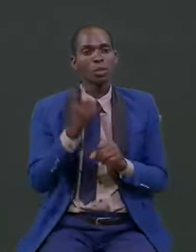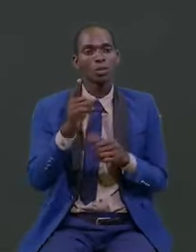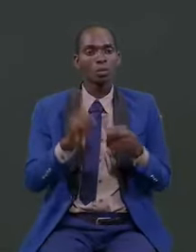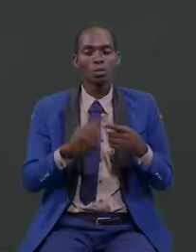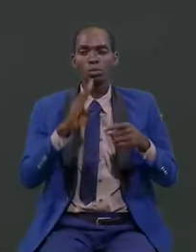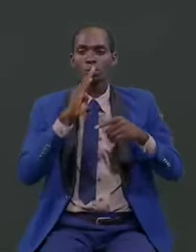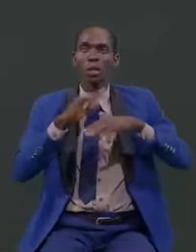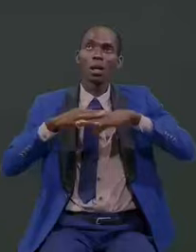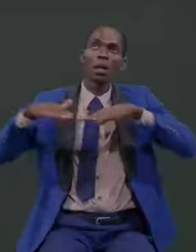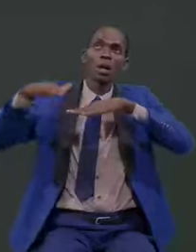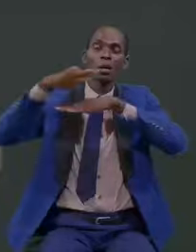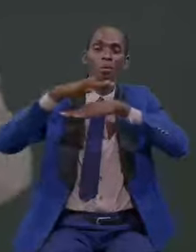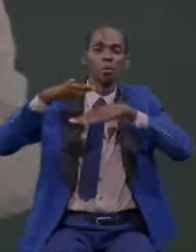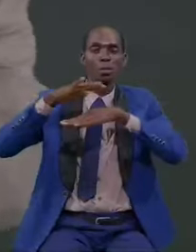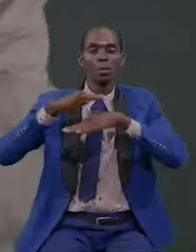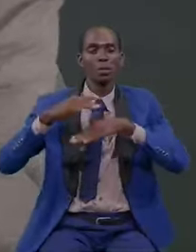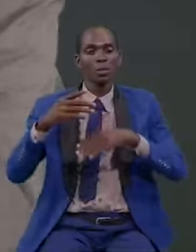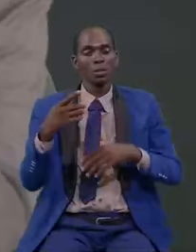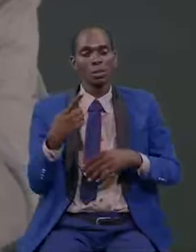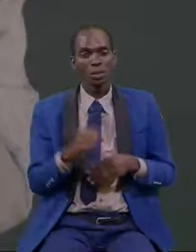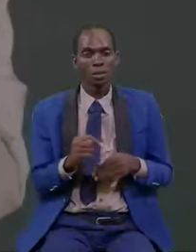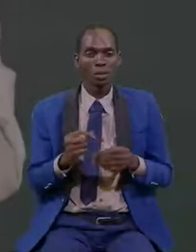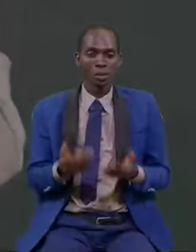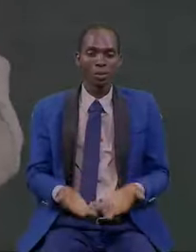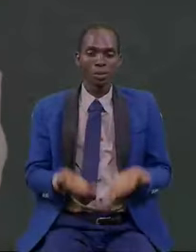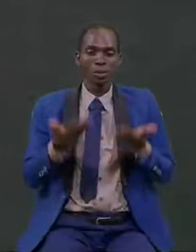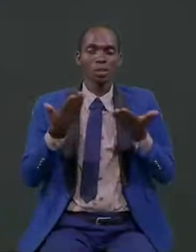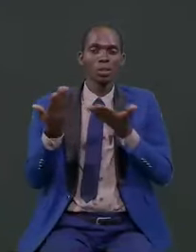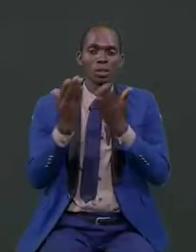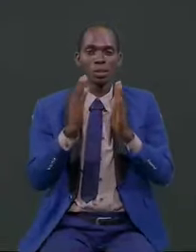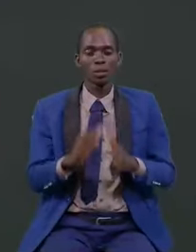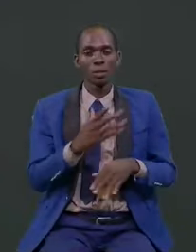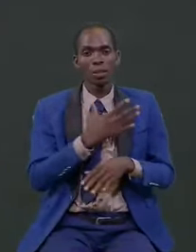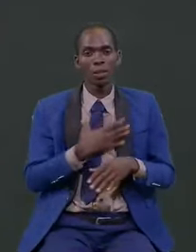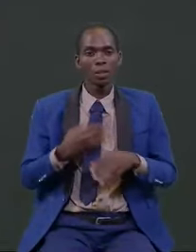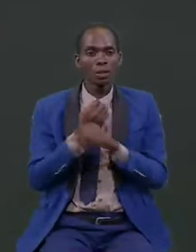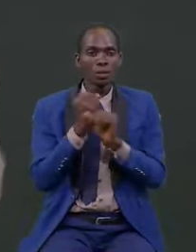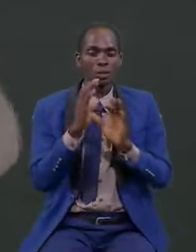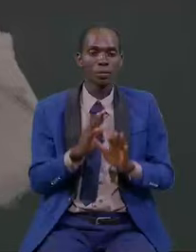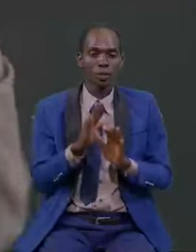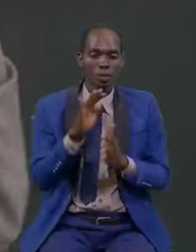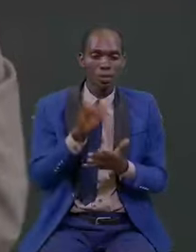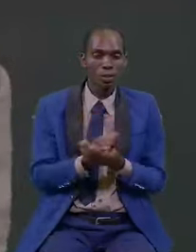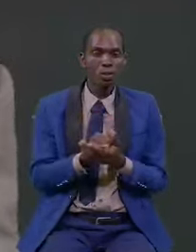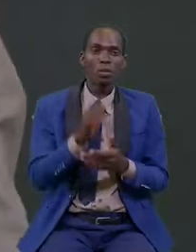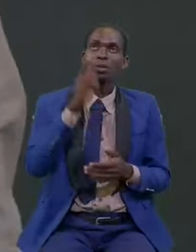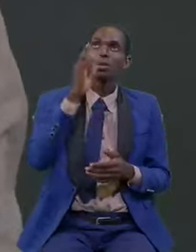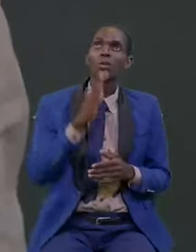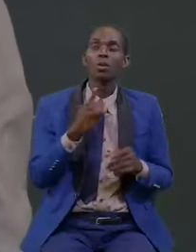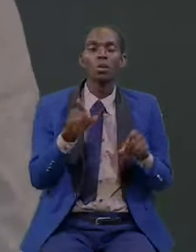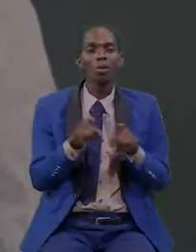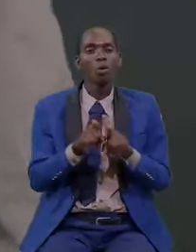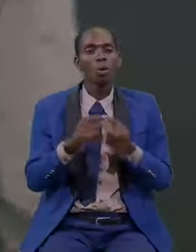lui souverain, suprême. Le serviteur exalté, notre sauveur. C'est pourquoi aussi Dieu